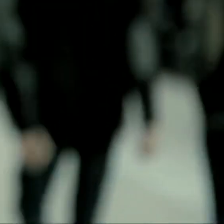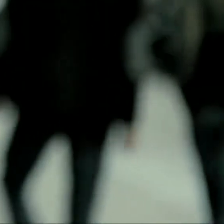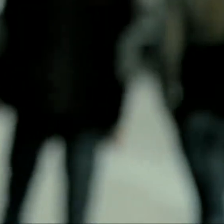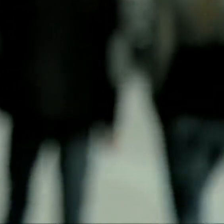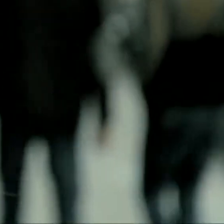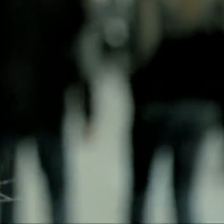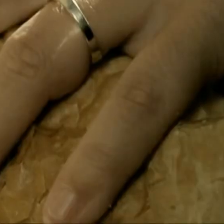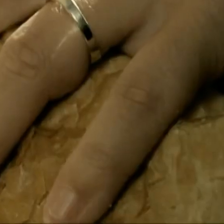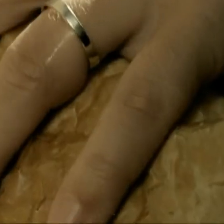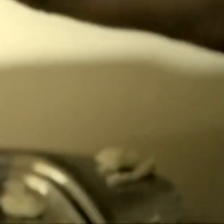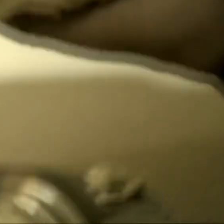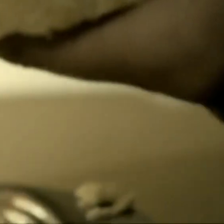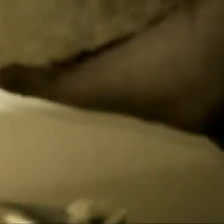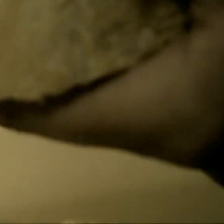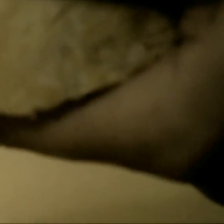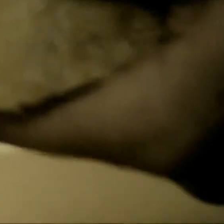Ptice ti pjevaju